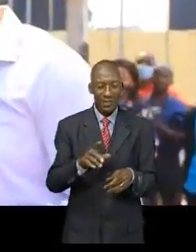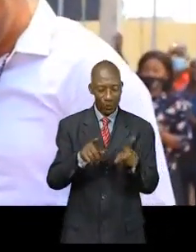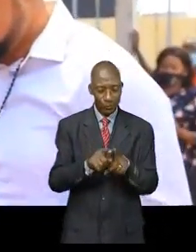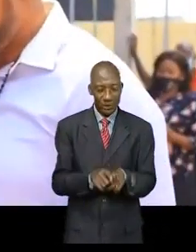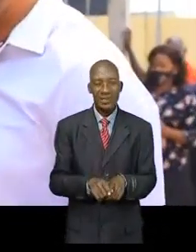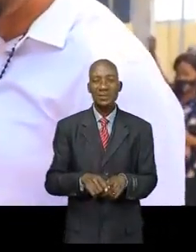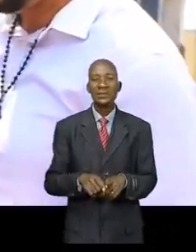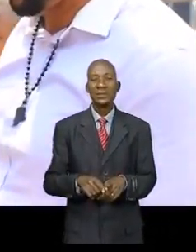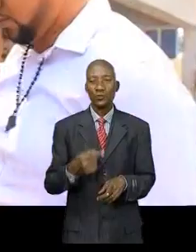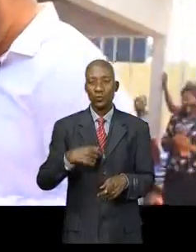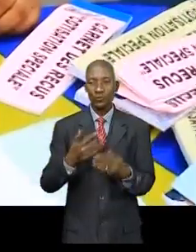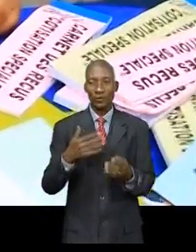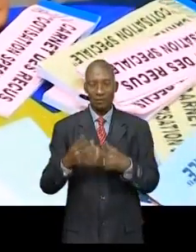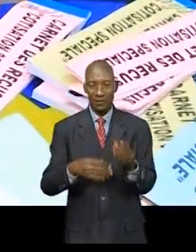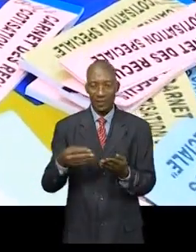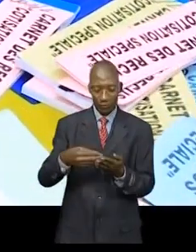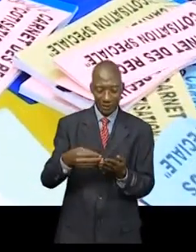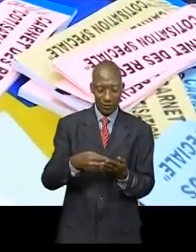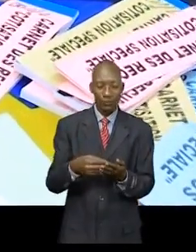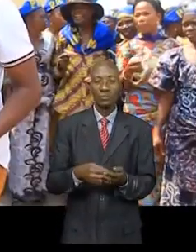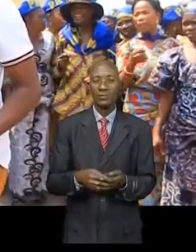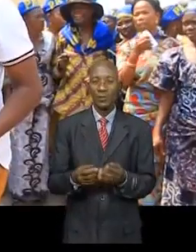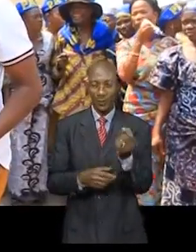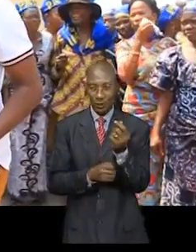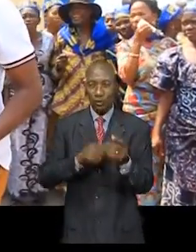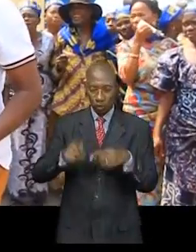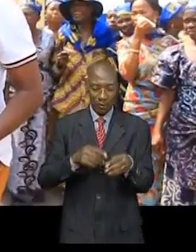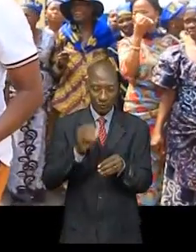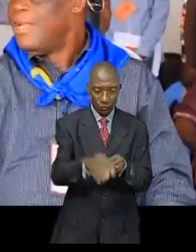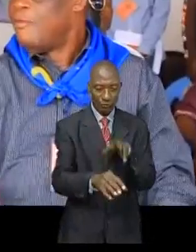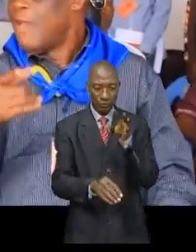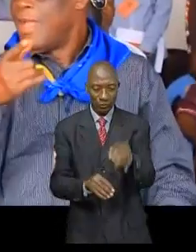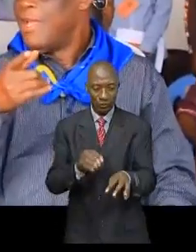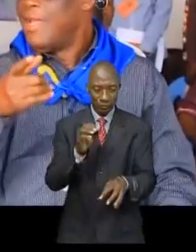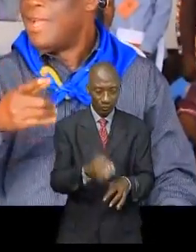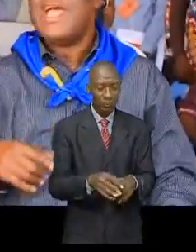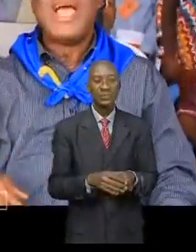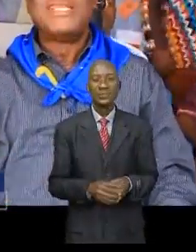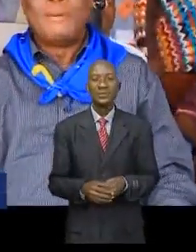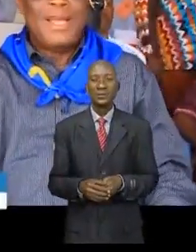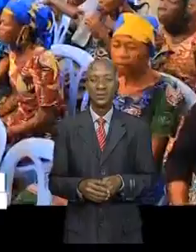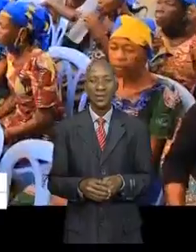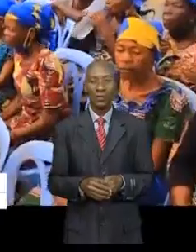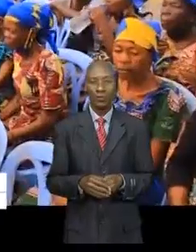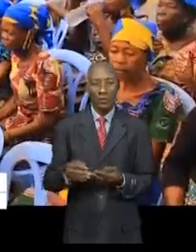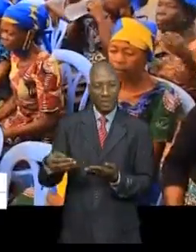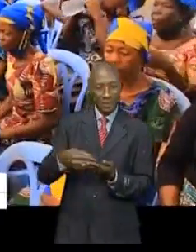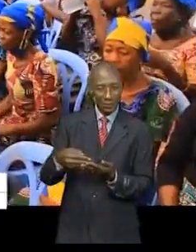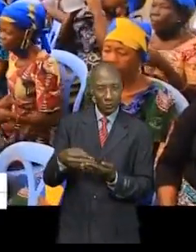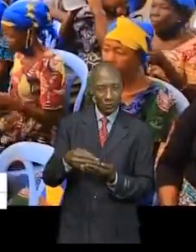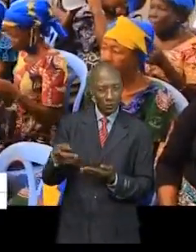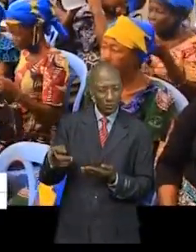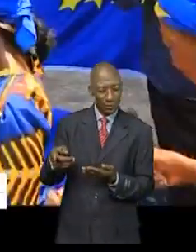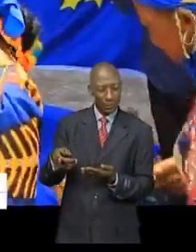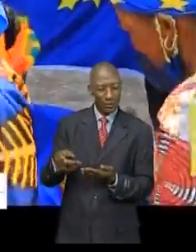militants ont également donné leur cotisation spéciale à noter que et cette opération de collecte des fonds se déroule sur toute